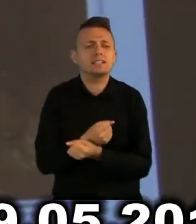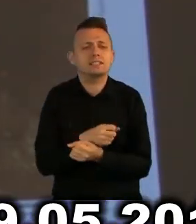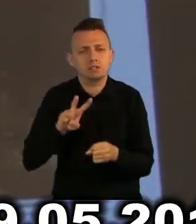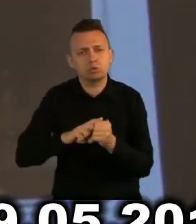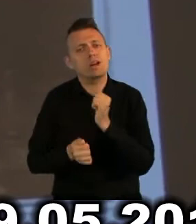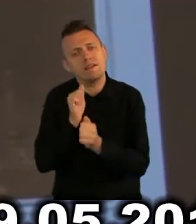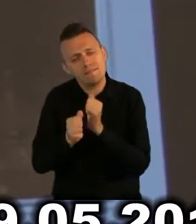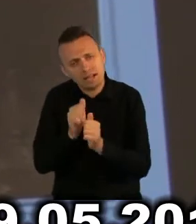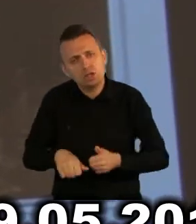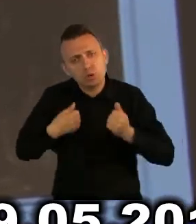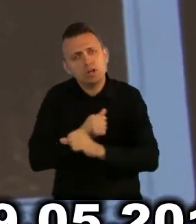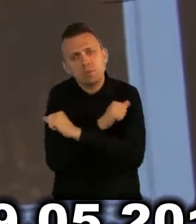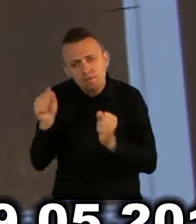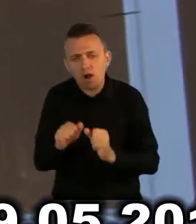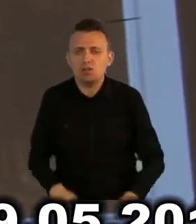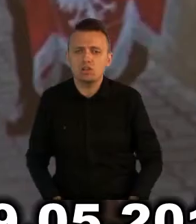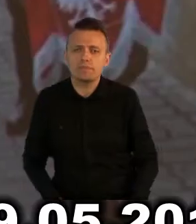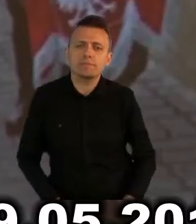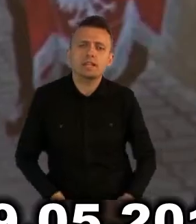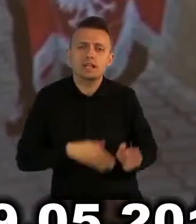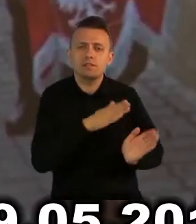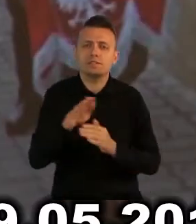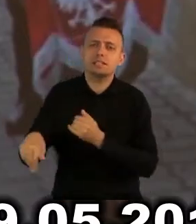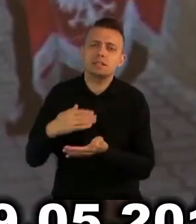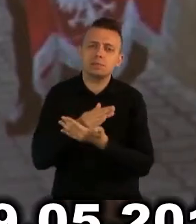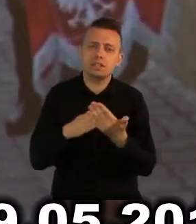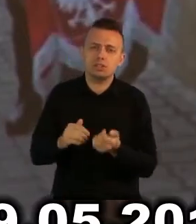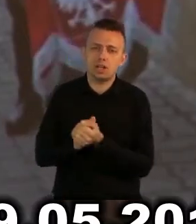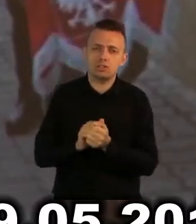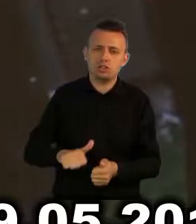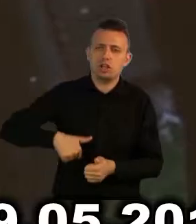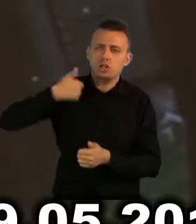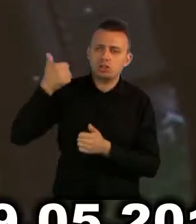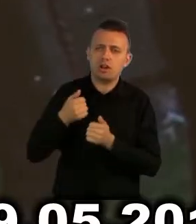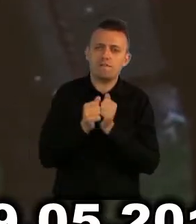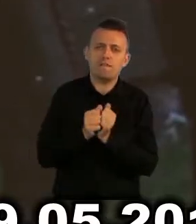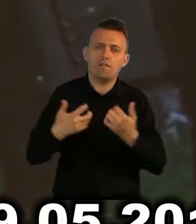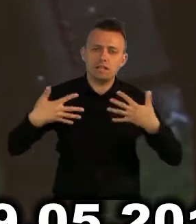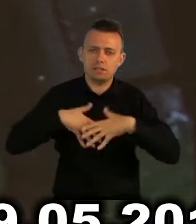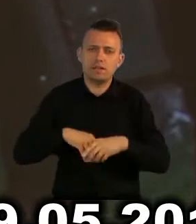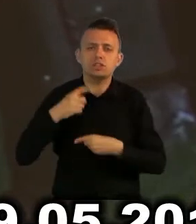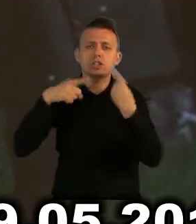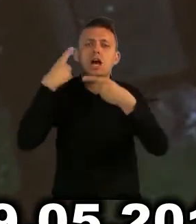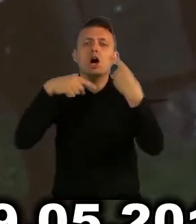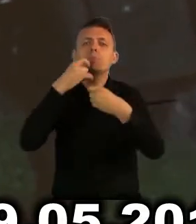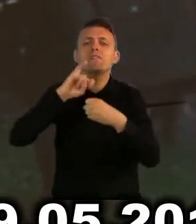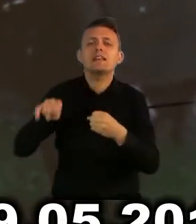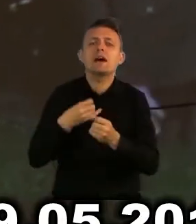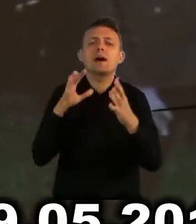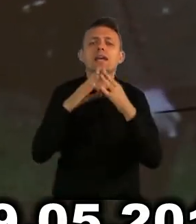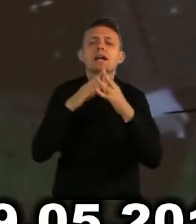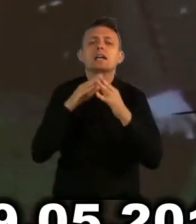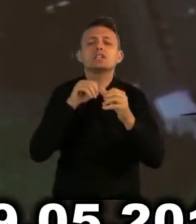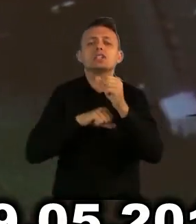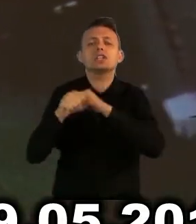na naszym terenie działały. W dalszej części programu Aleksandra Baranowska przybliżyła 10 lat istnienia Stowarzyszenia i